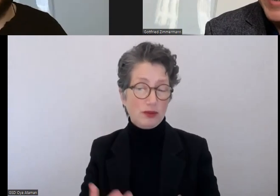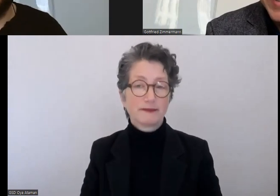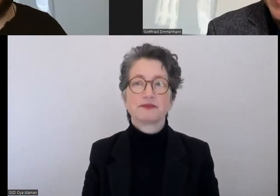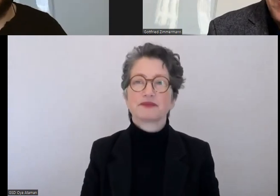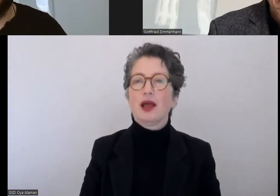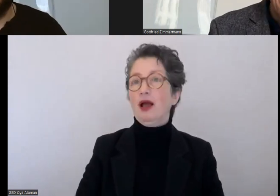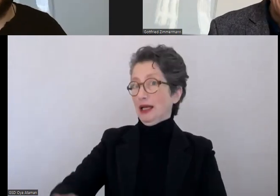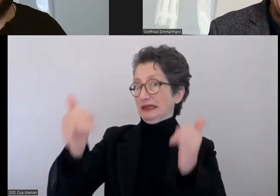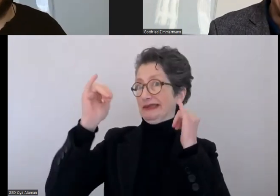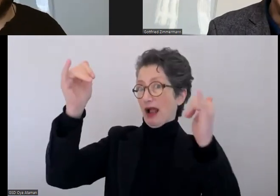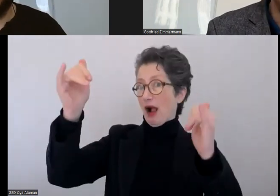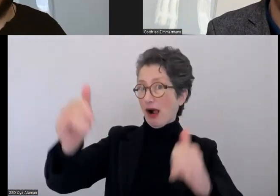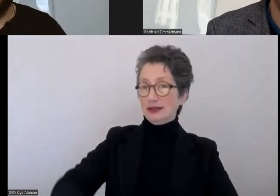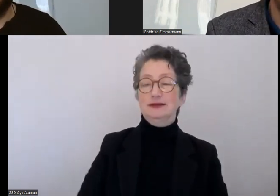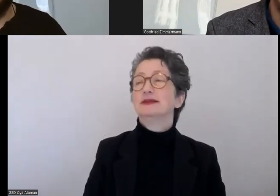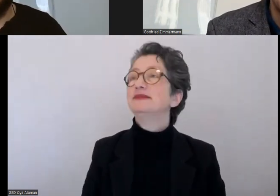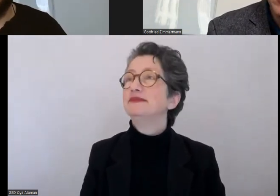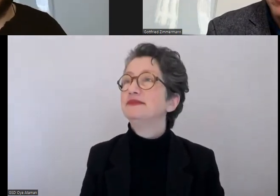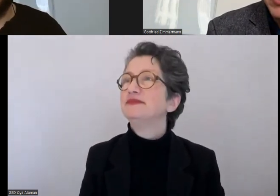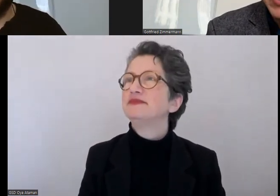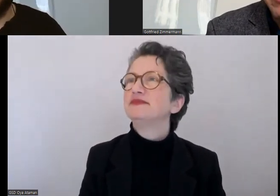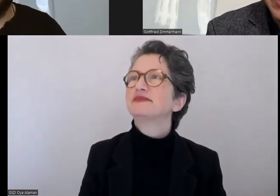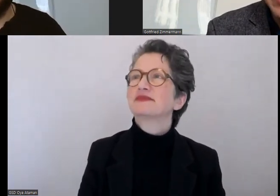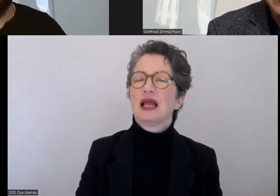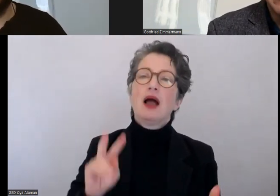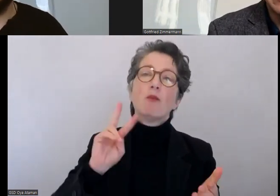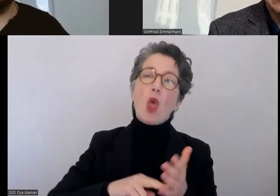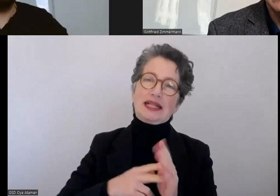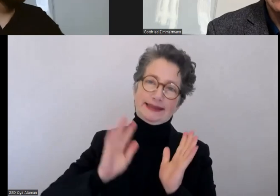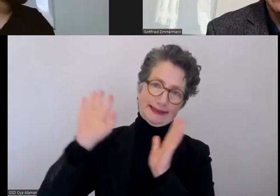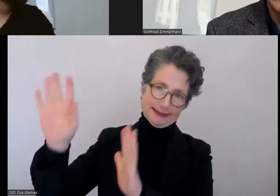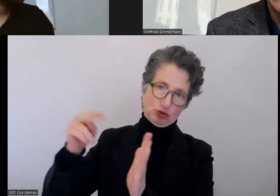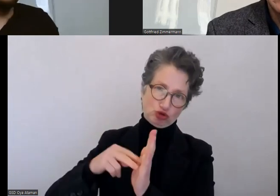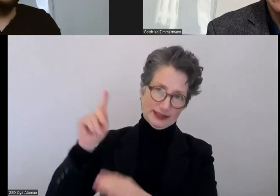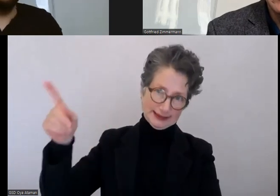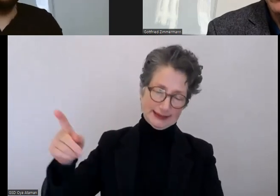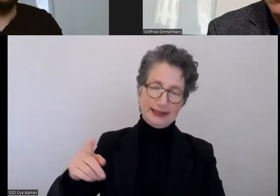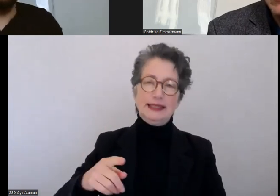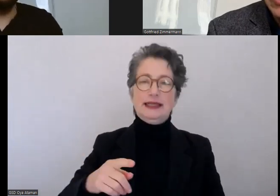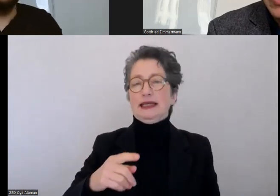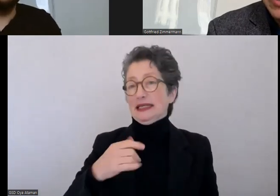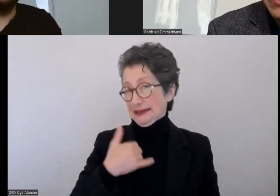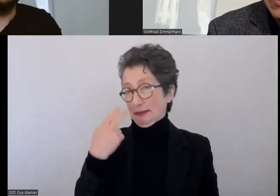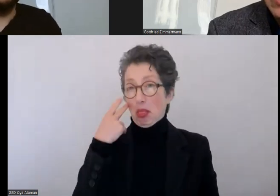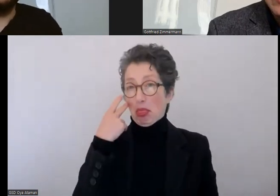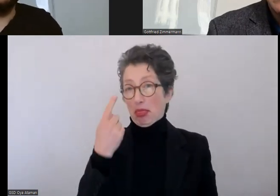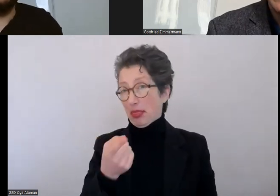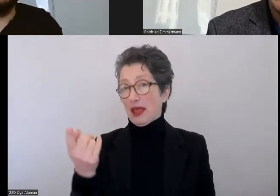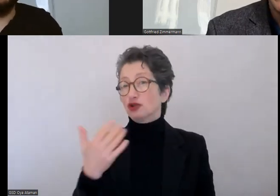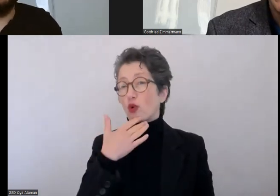Gebe ich dir recht. Da müssen wir die Politik fragen. Was ich gesehen habe bisher, ist, dass man schon sehr viel